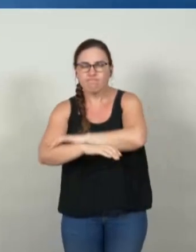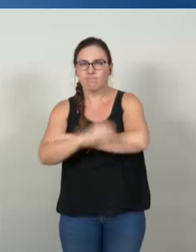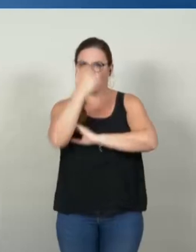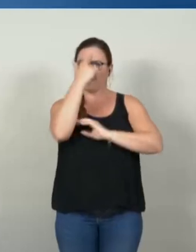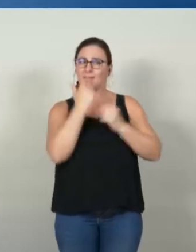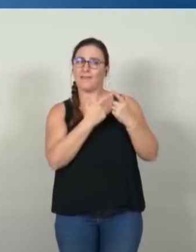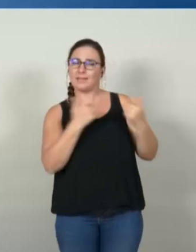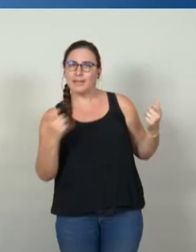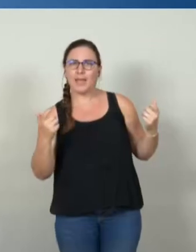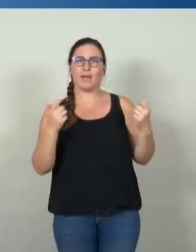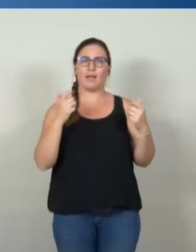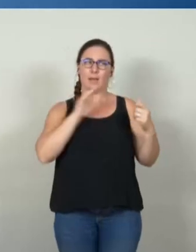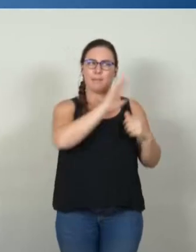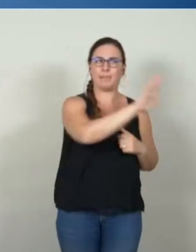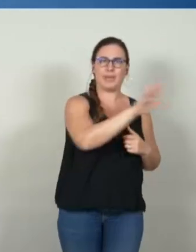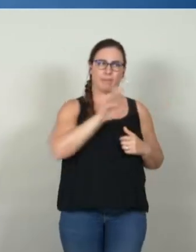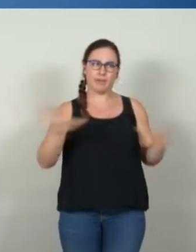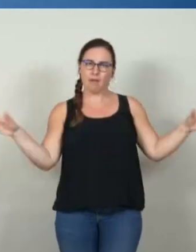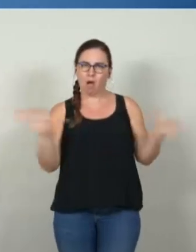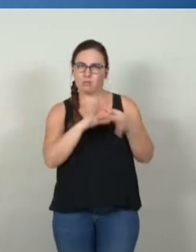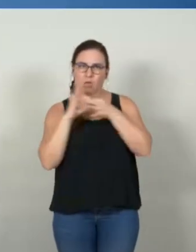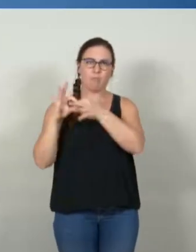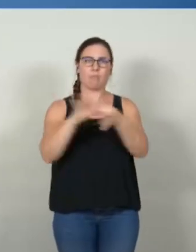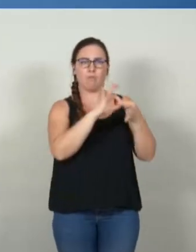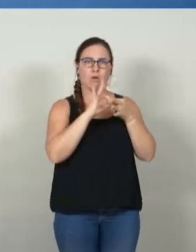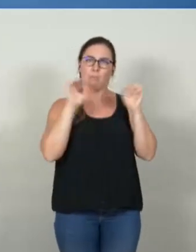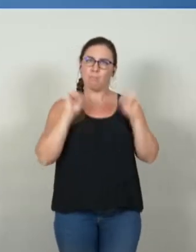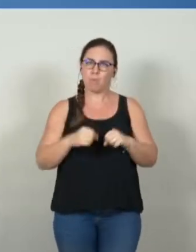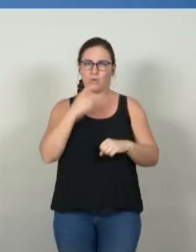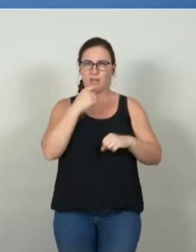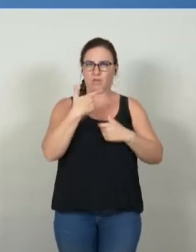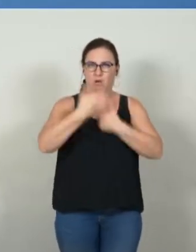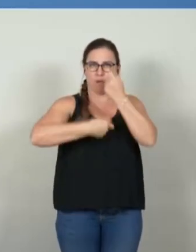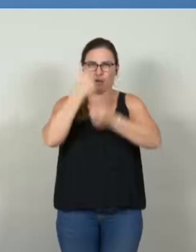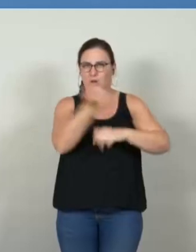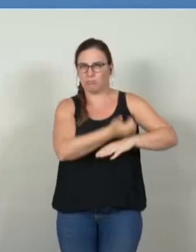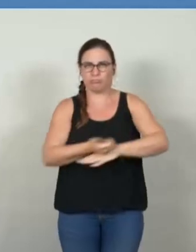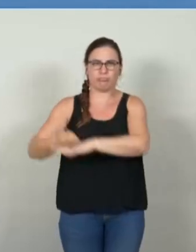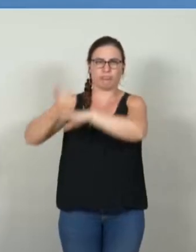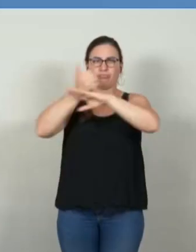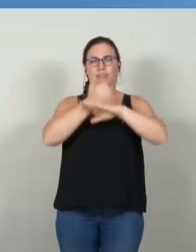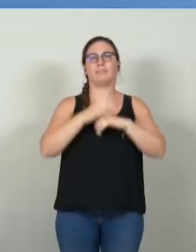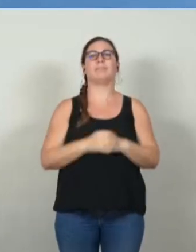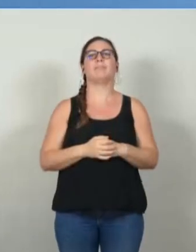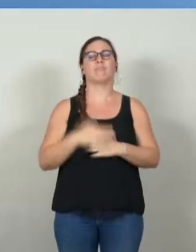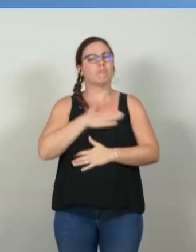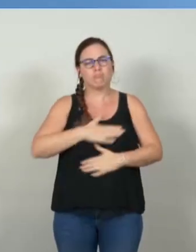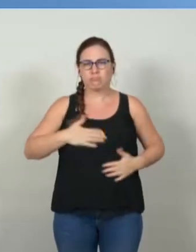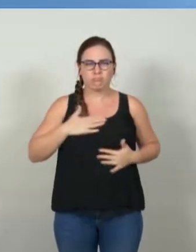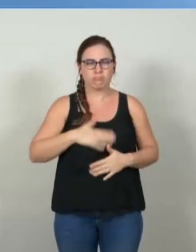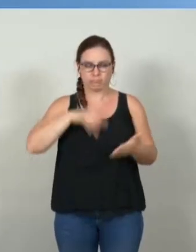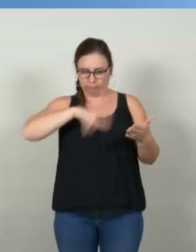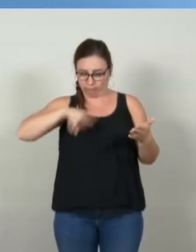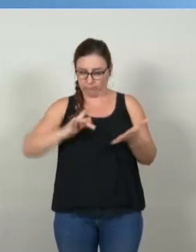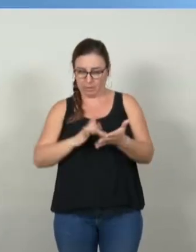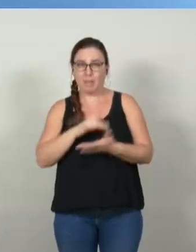dans leurs différences travailler collectivement pour tirer ce territoire vers le haut nous ne pouvons que nous réjouir lorsque nous lisons en